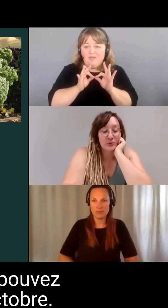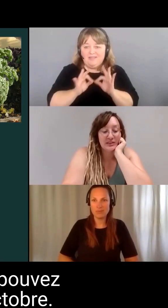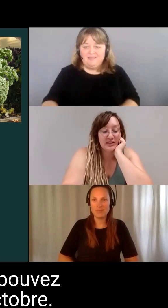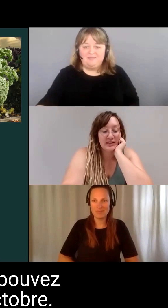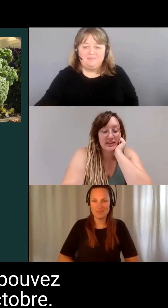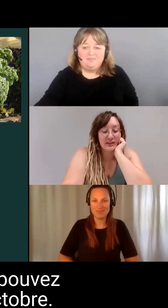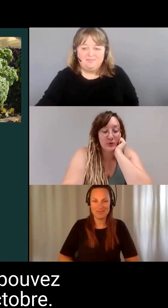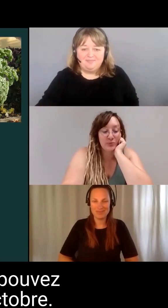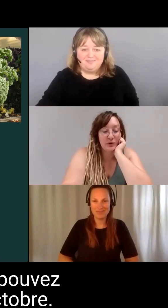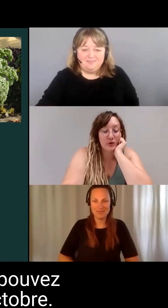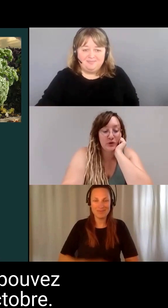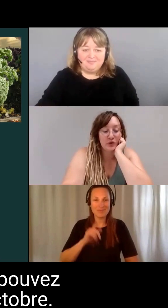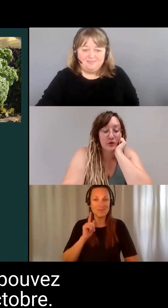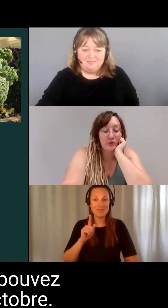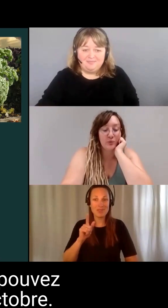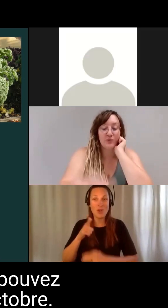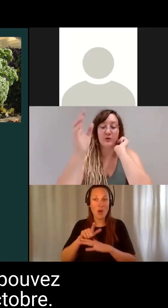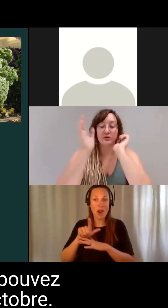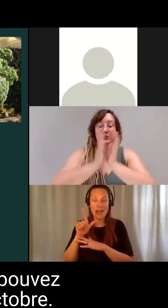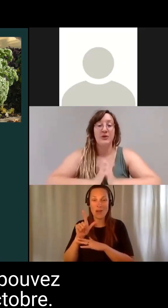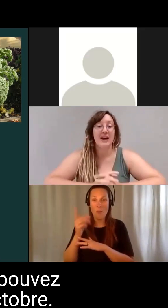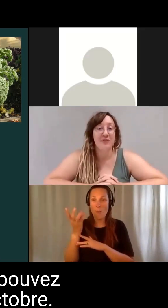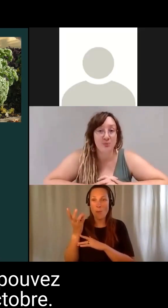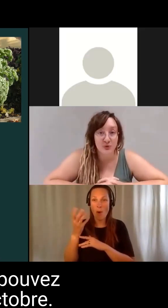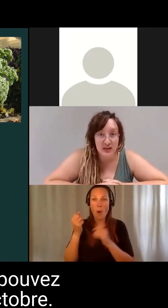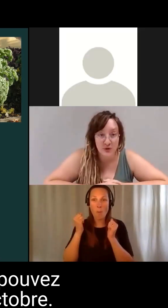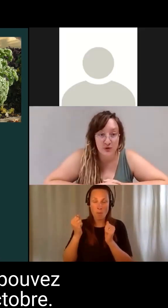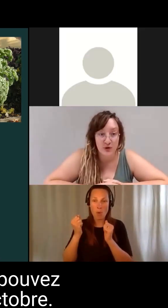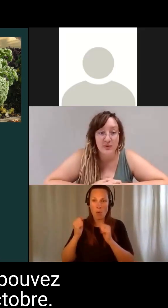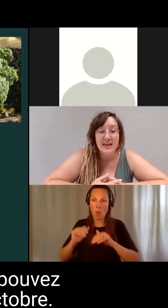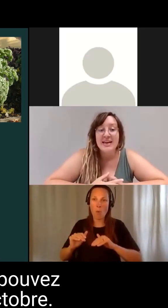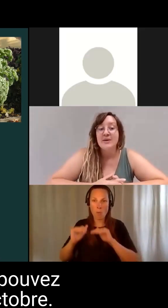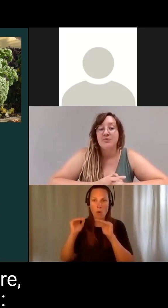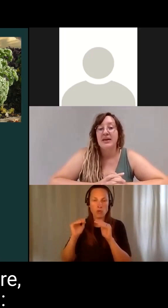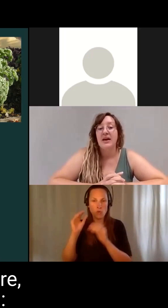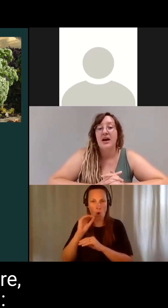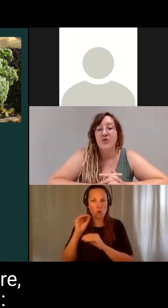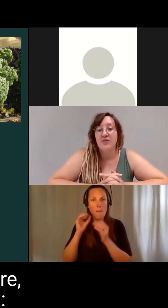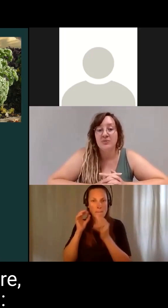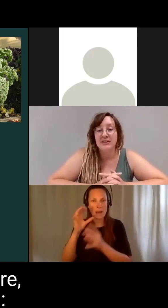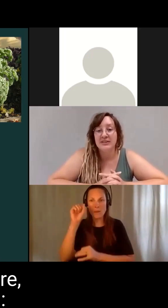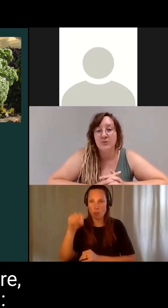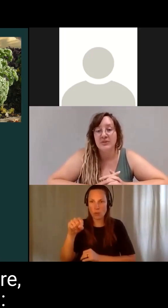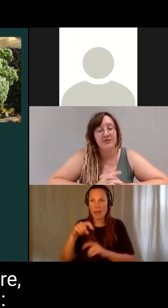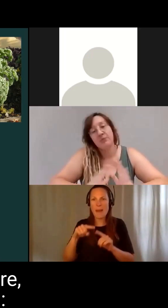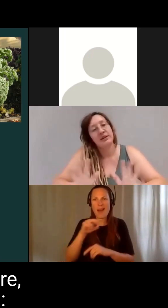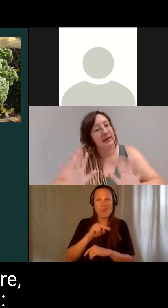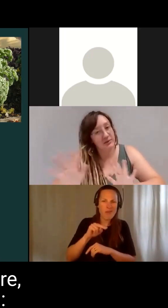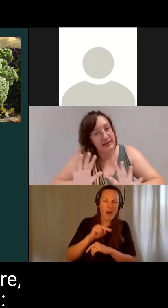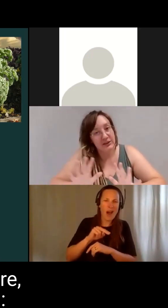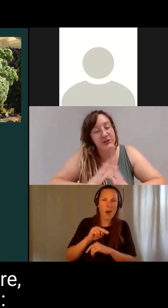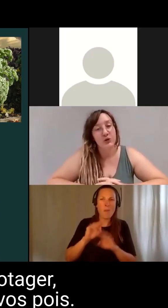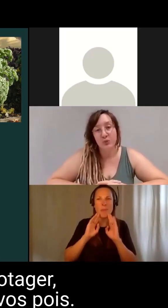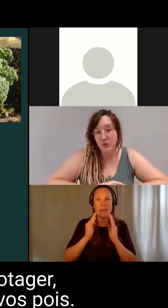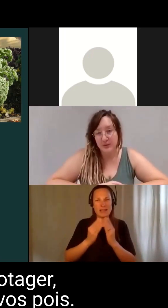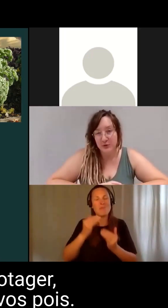Ce sont des légumes que vous pouvez continuer à faire pousser en octobre, mais en novembre, décembre, c'est vraiment